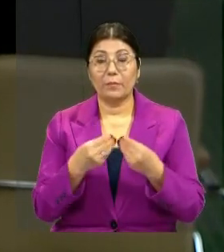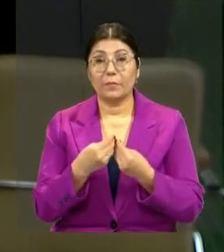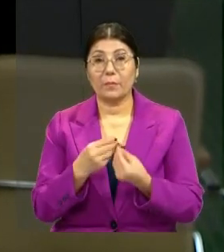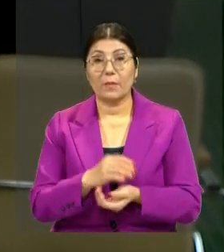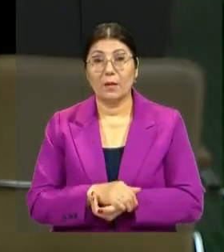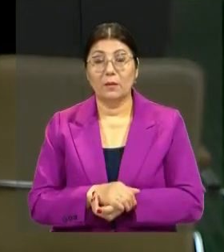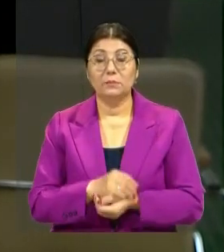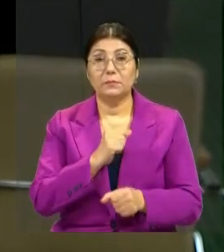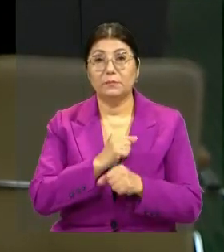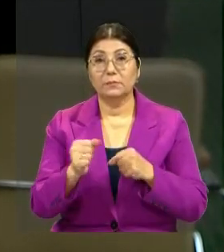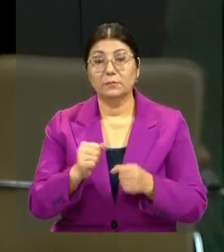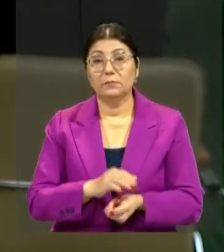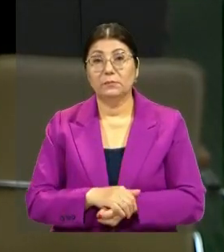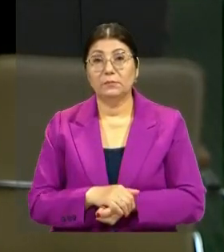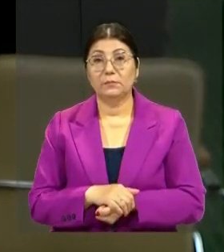тұрмыстық